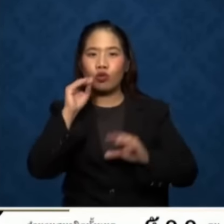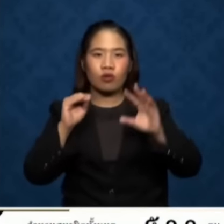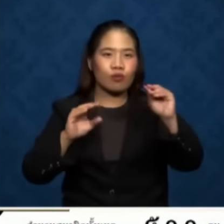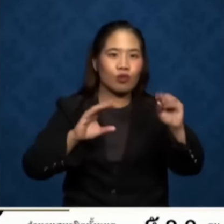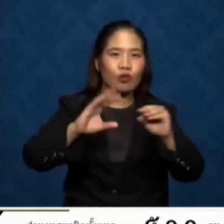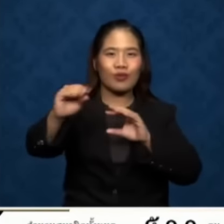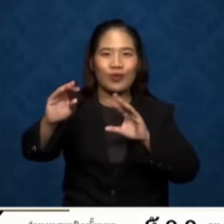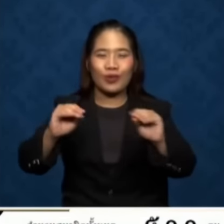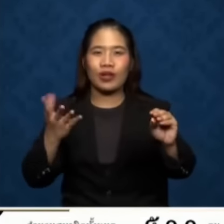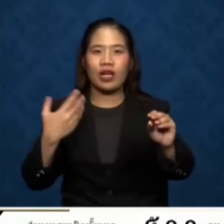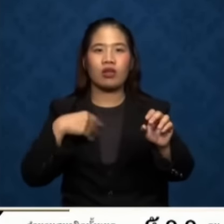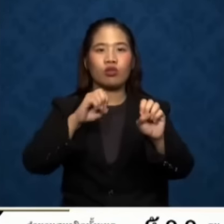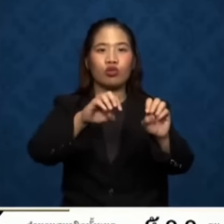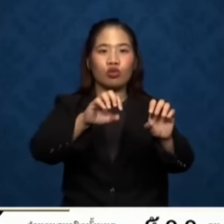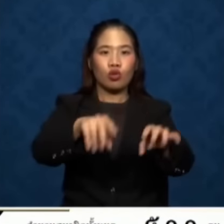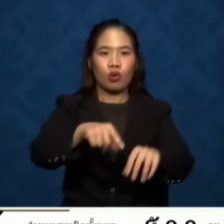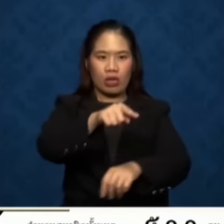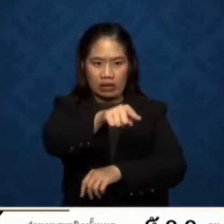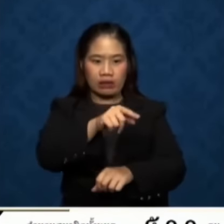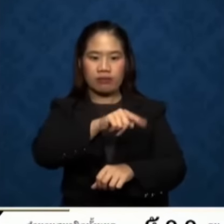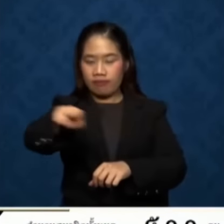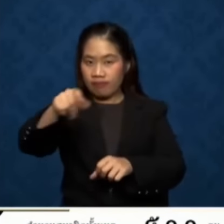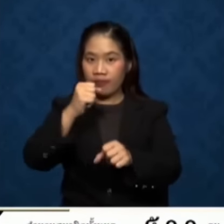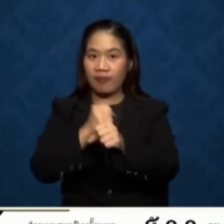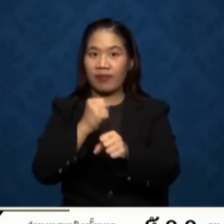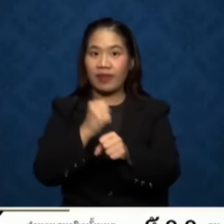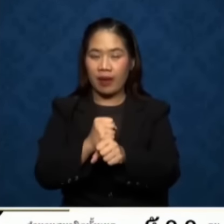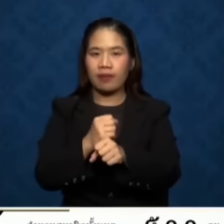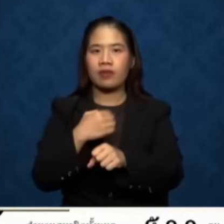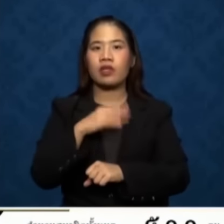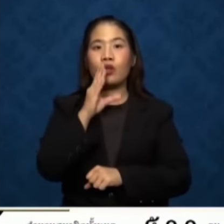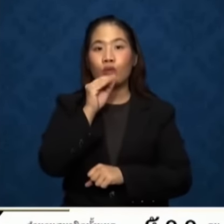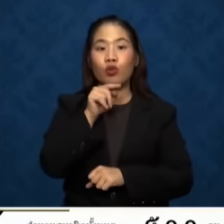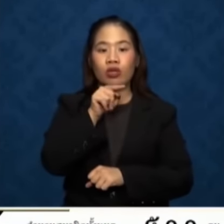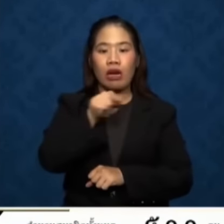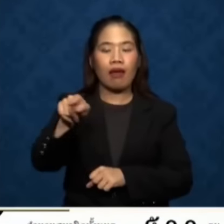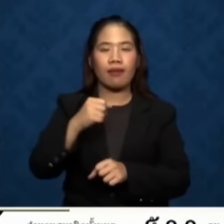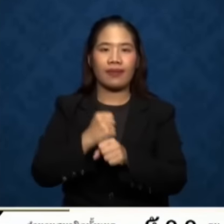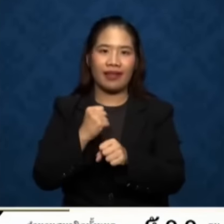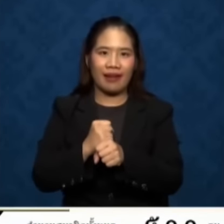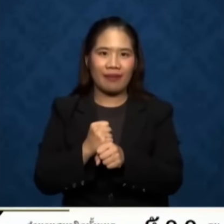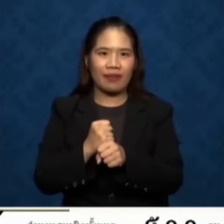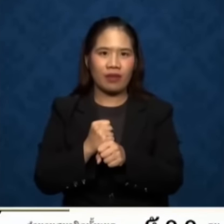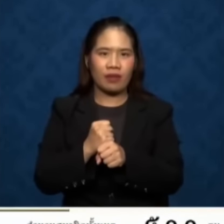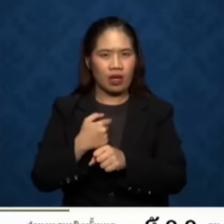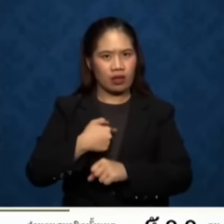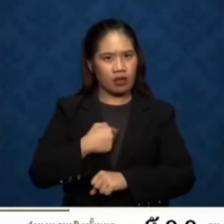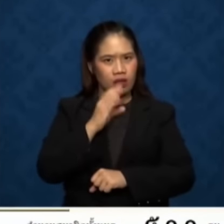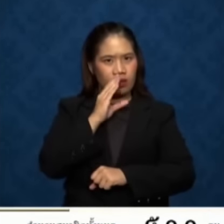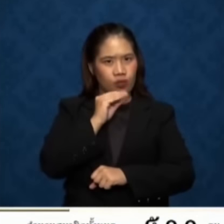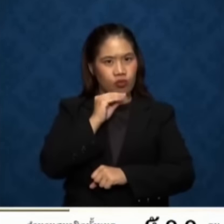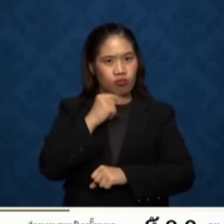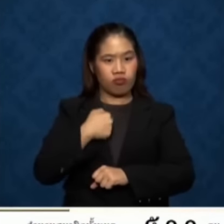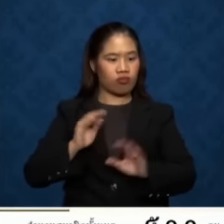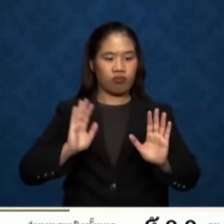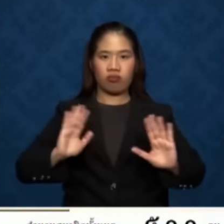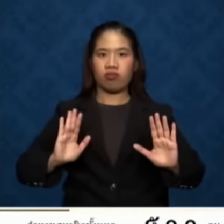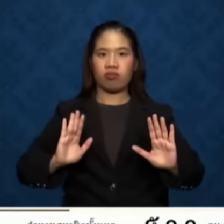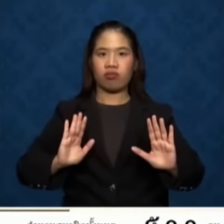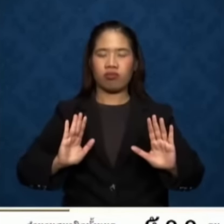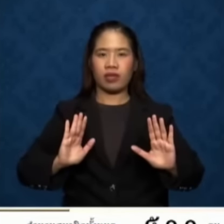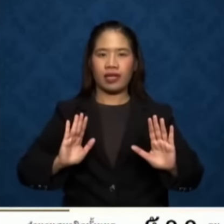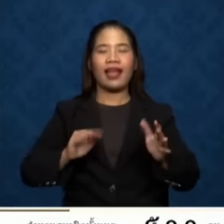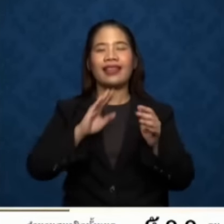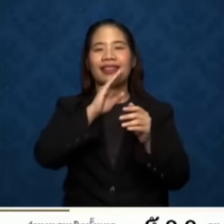คนอื่นว่าคุณจงทําในสิ่งที่ฉันพูดแต่สิ่งที่ฉันพูดฉันไม่ทําถ้